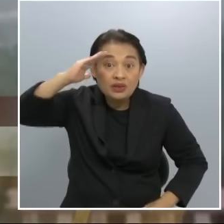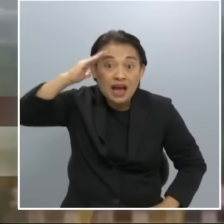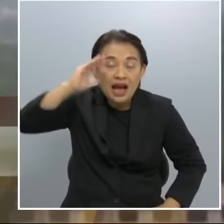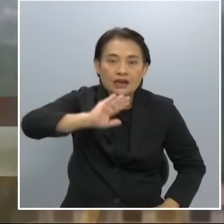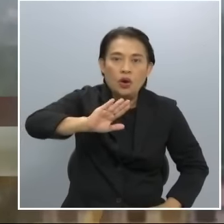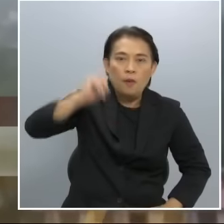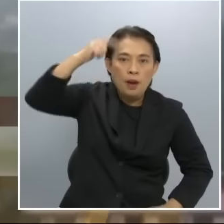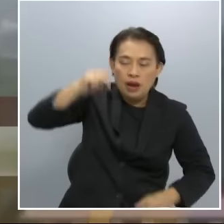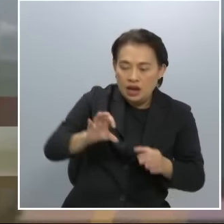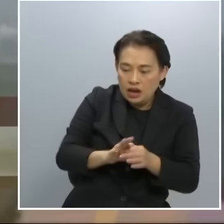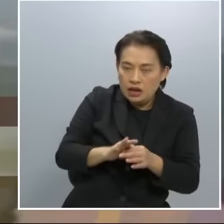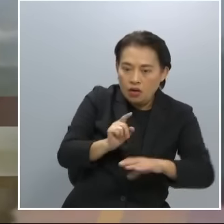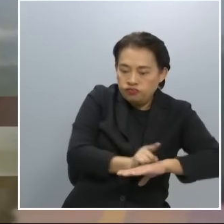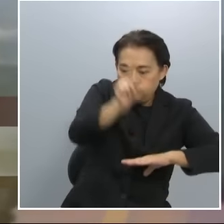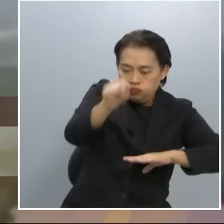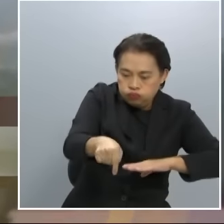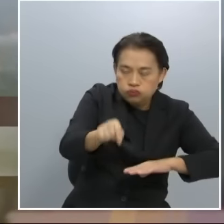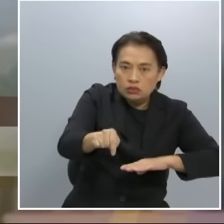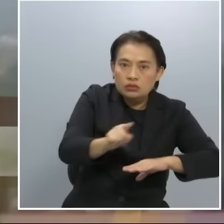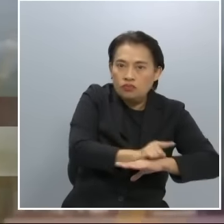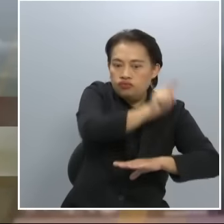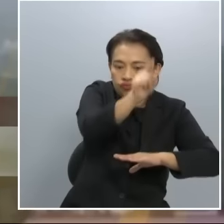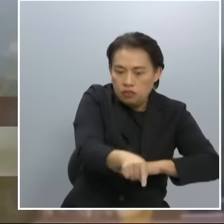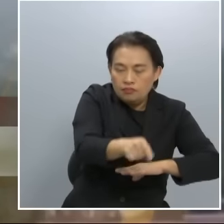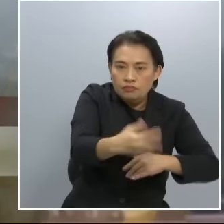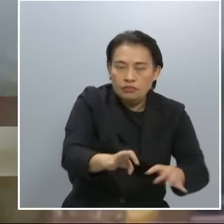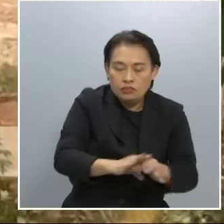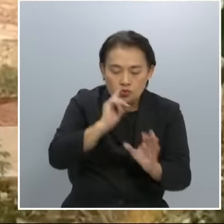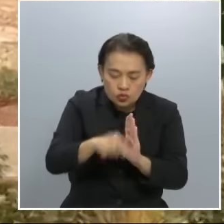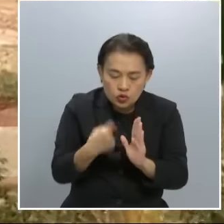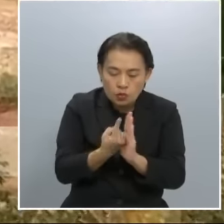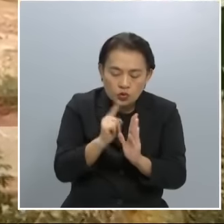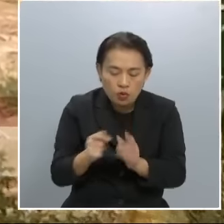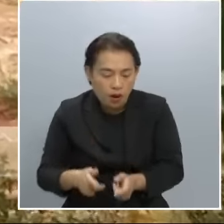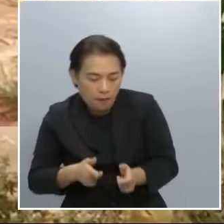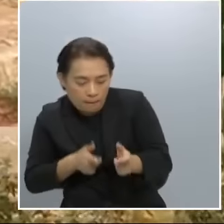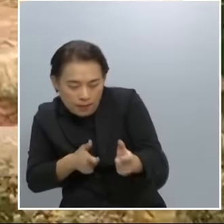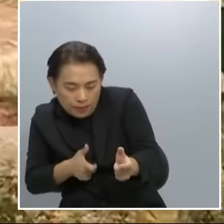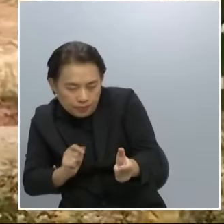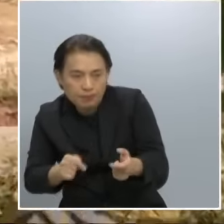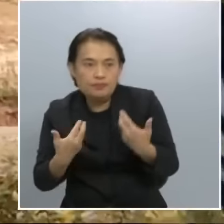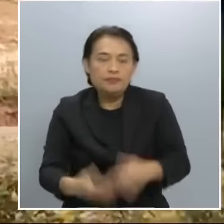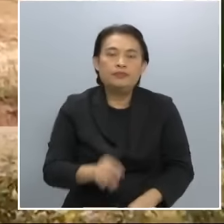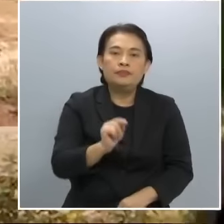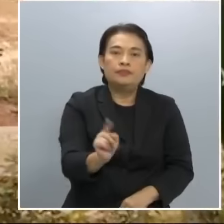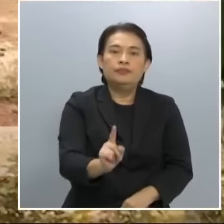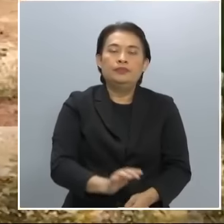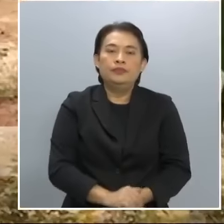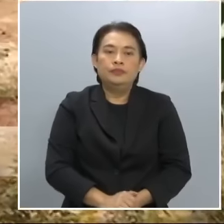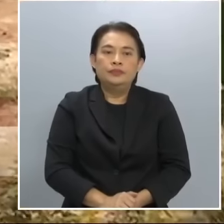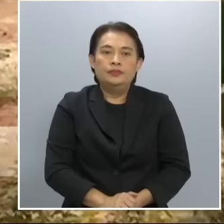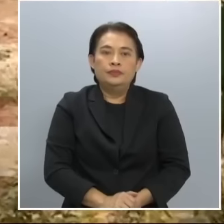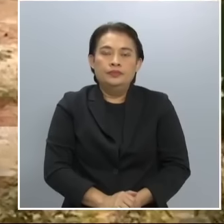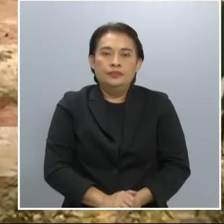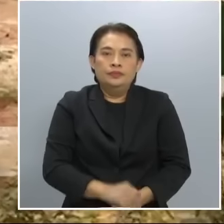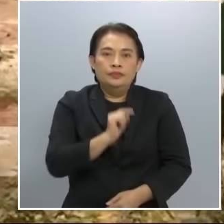และจรวด RPG ยิงตอบโต้จนประทักกันหนักหน่วงหลายชั่วโมงบนน่านฟ้าทหารเมียนม